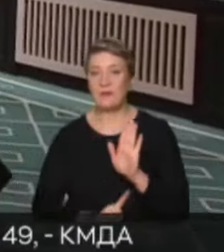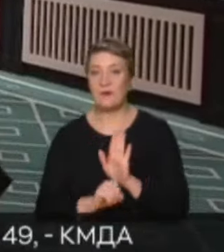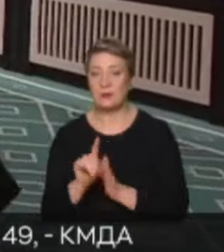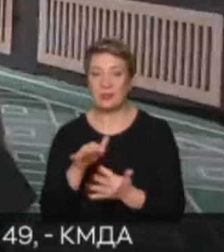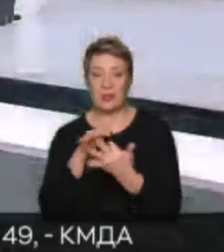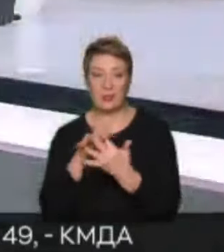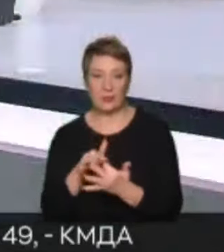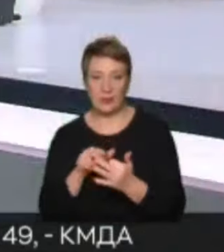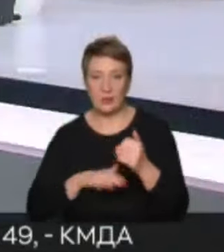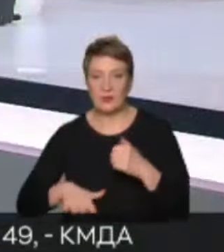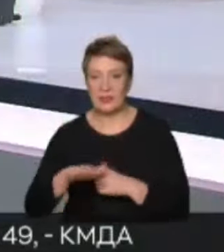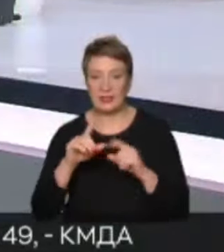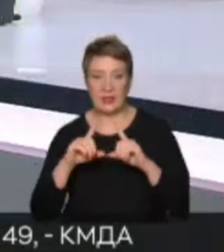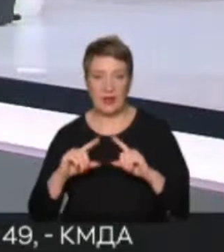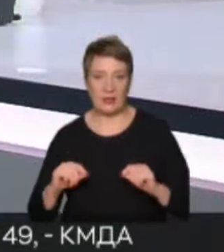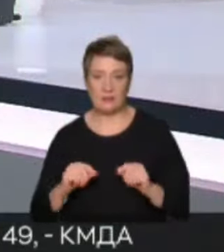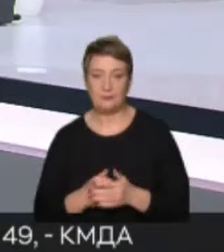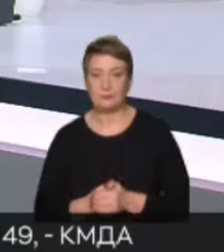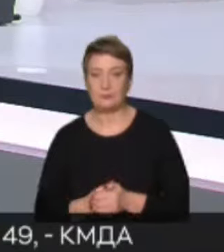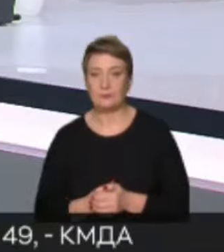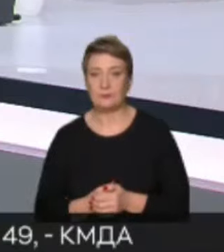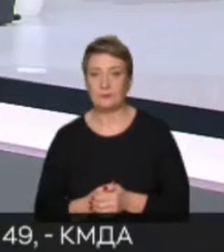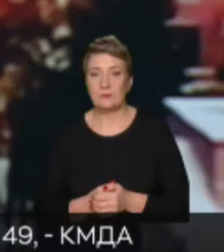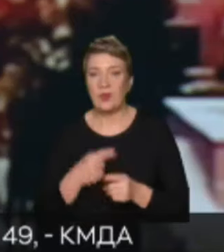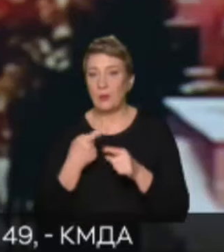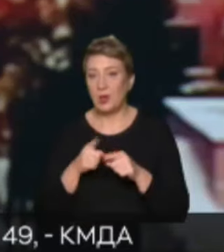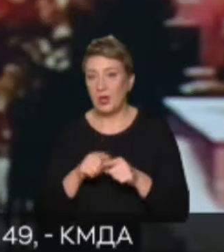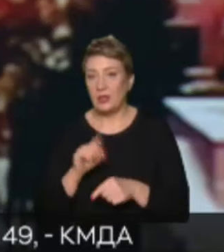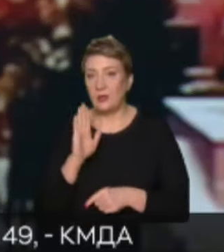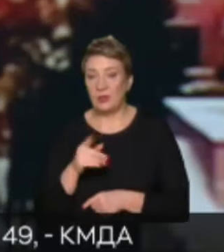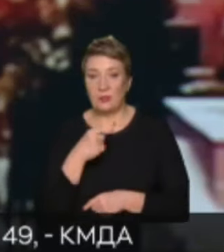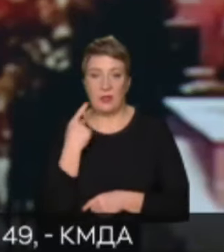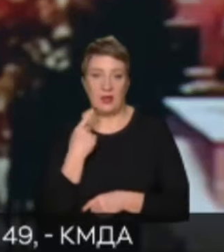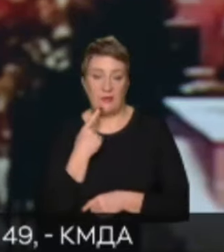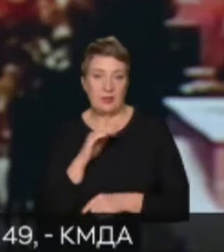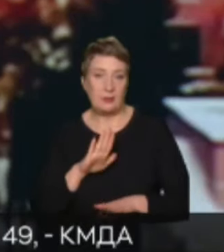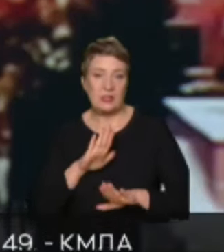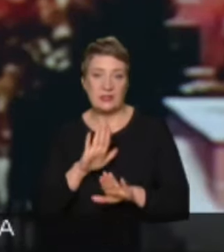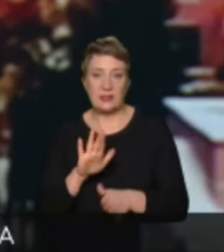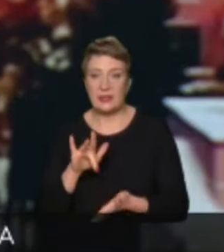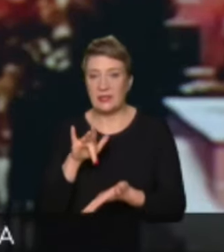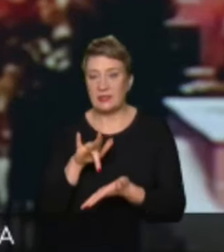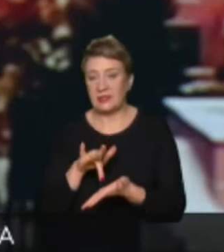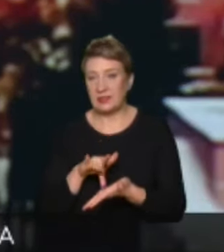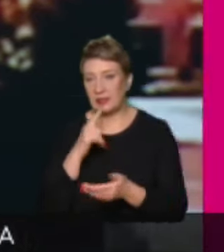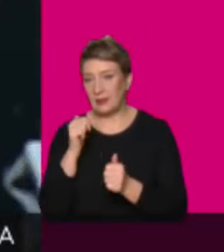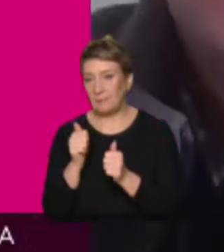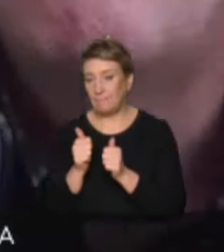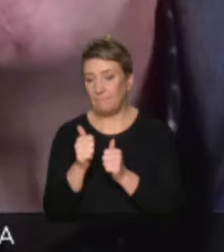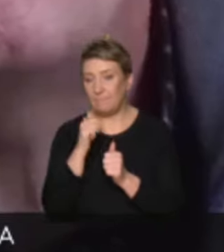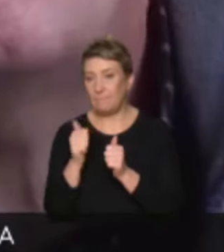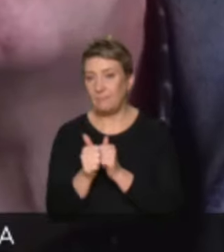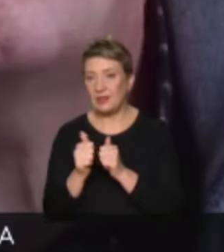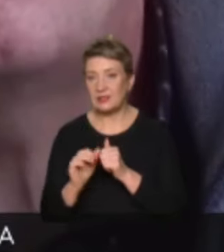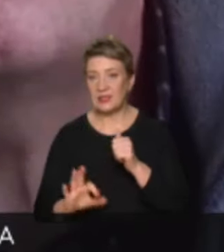Гази. І ось про все це будемо говорити з Сергієм Данилом. Це заступник Центру близькосхідних досліджень. Пане Сергію, мої вам